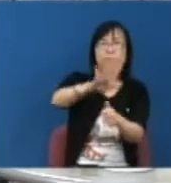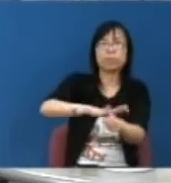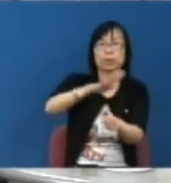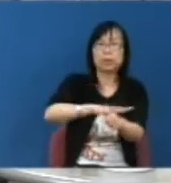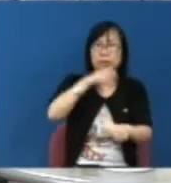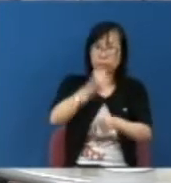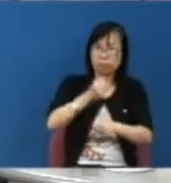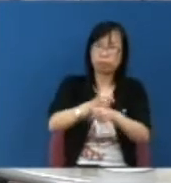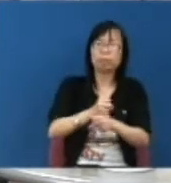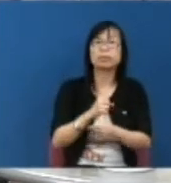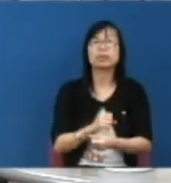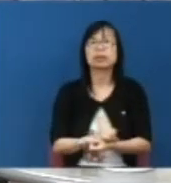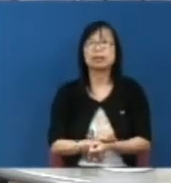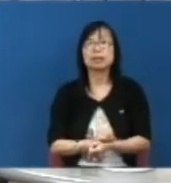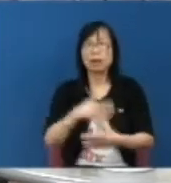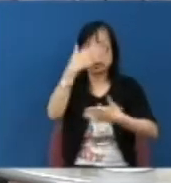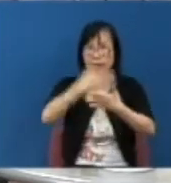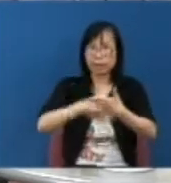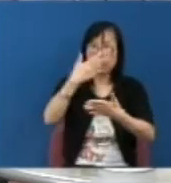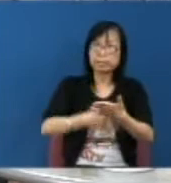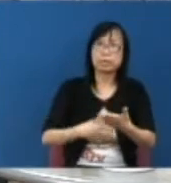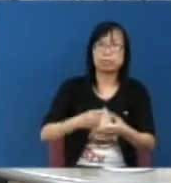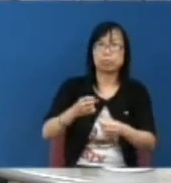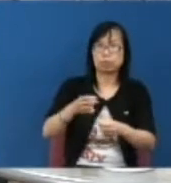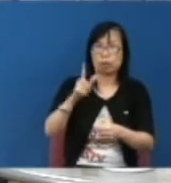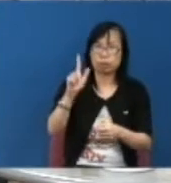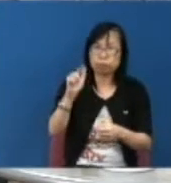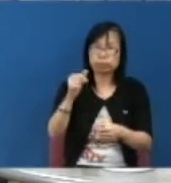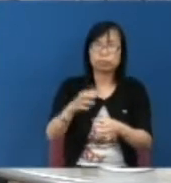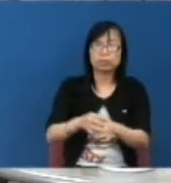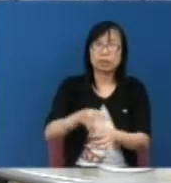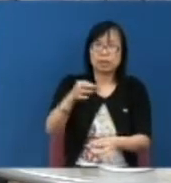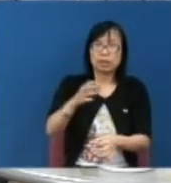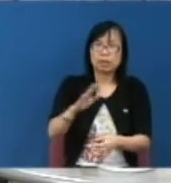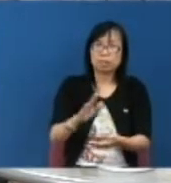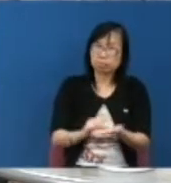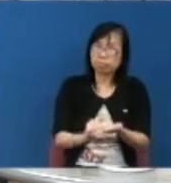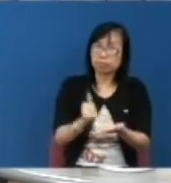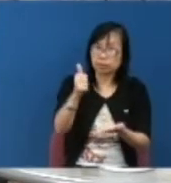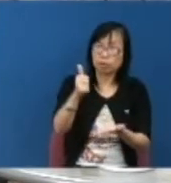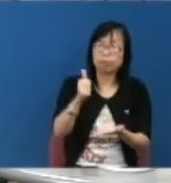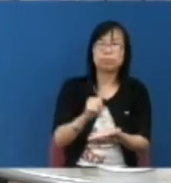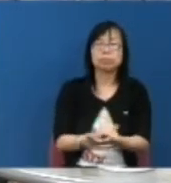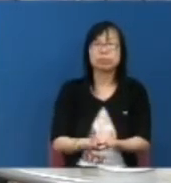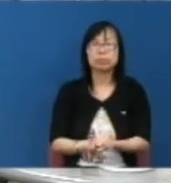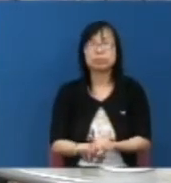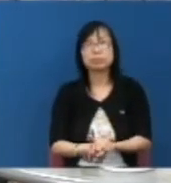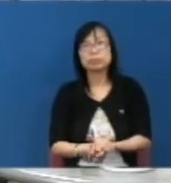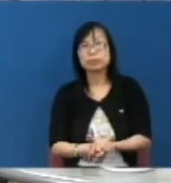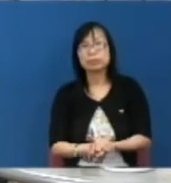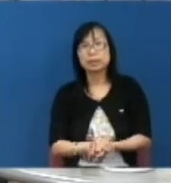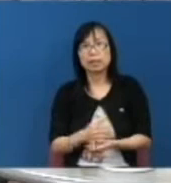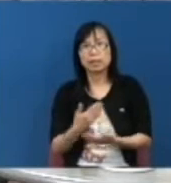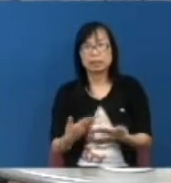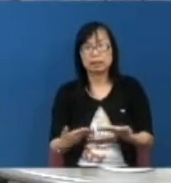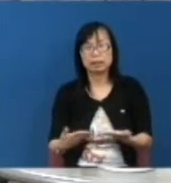理方法，而可以減少到個大腸桿菌，而佢得出嚟個效果都唔差嘅，我哋即係喺而